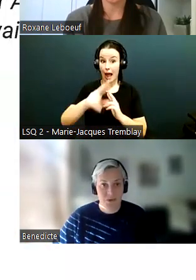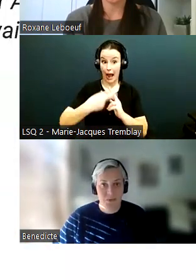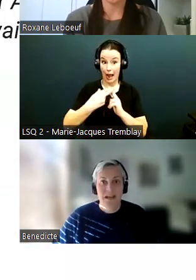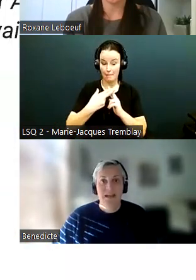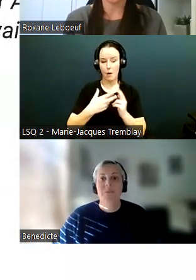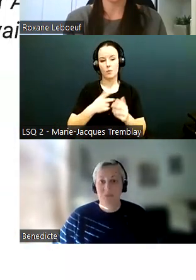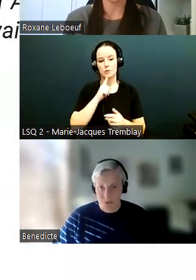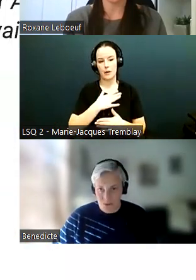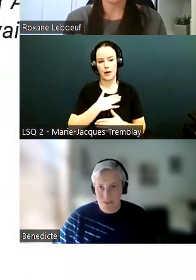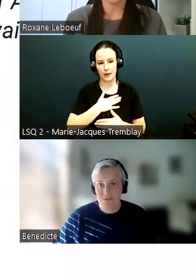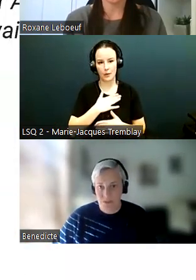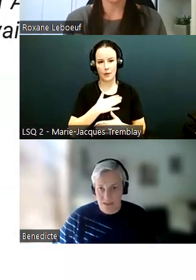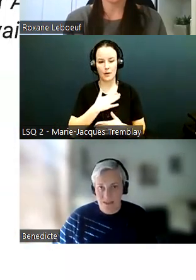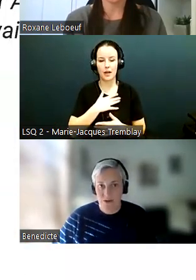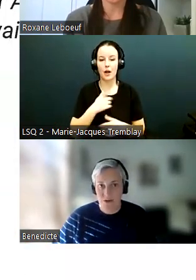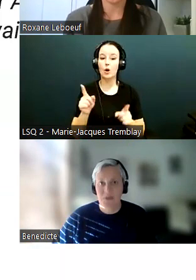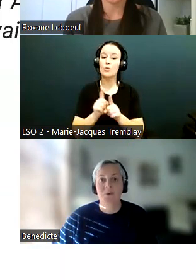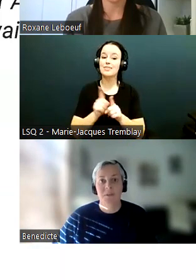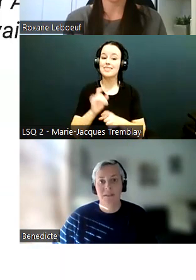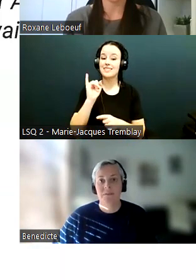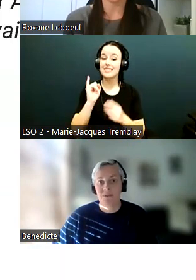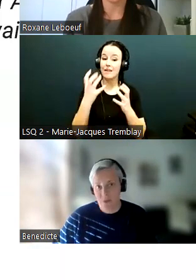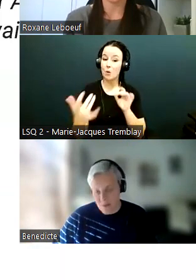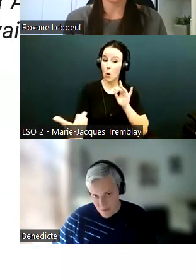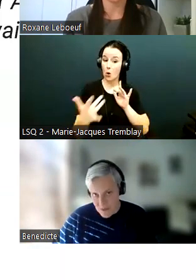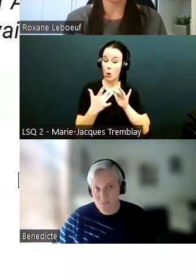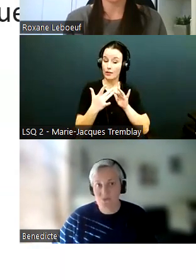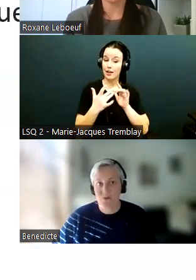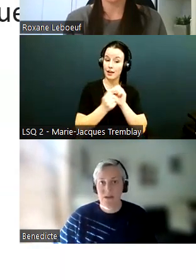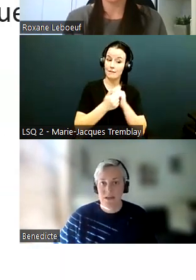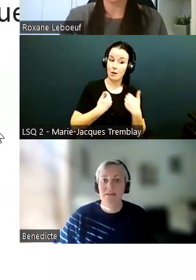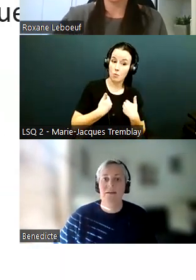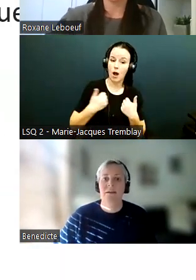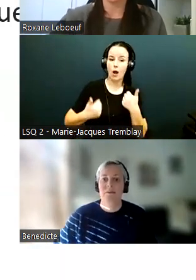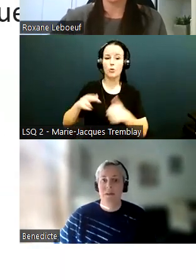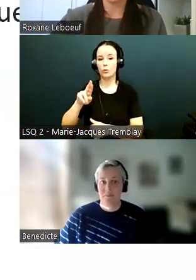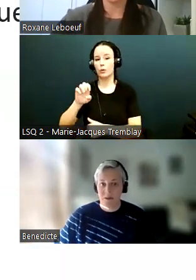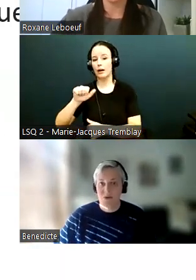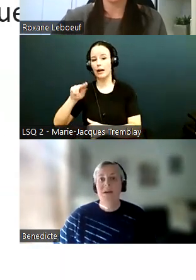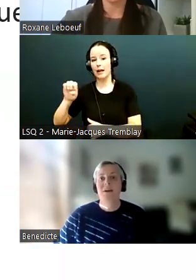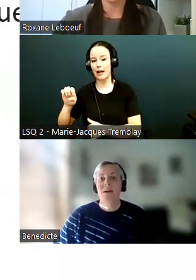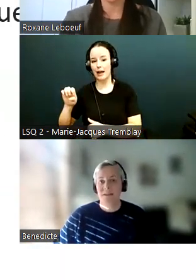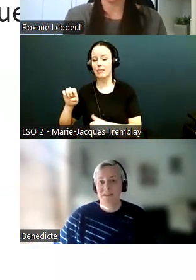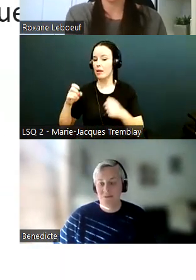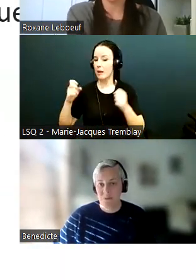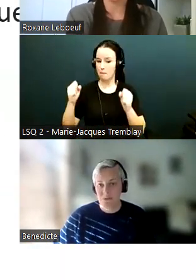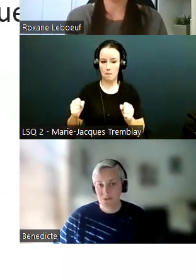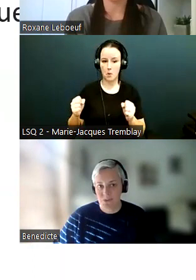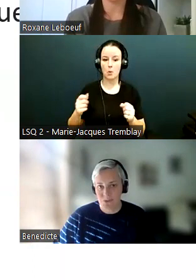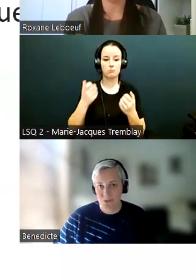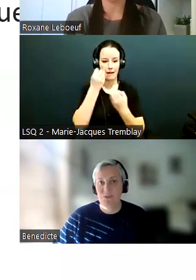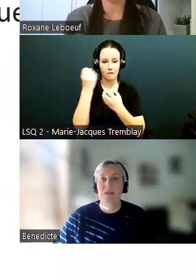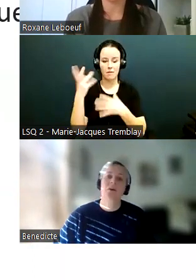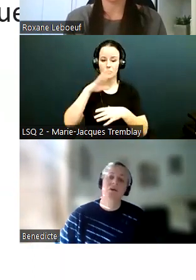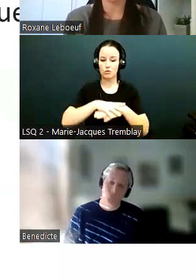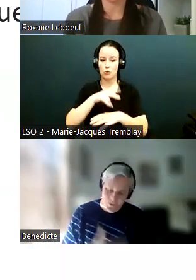beaucoup. Bien entendu, si vous souhaitez rentrer en contact avec soit moi-même, soit Ryan, PMAO, les informations sont